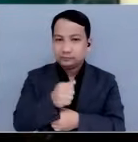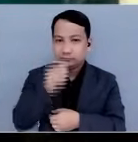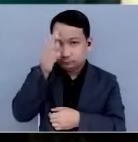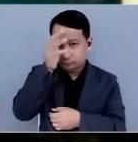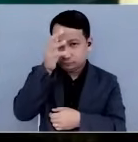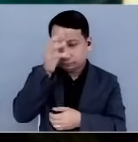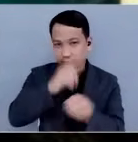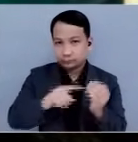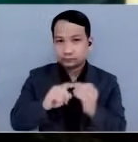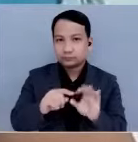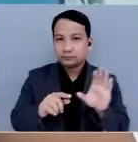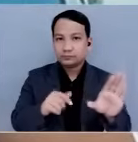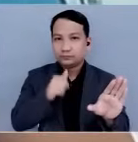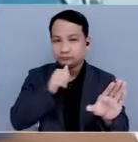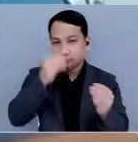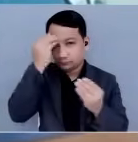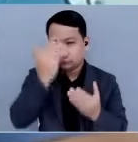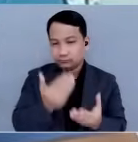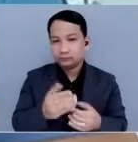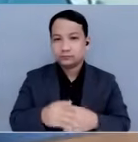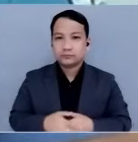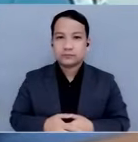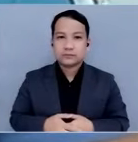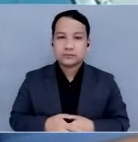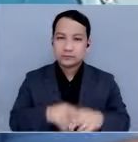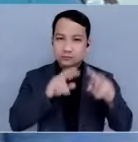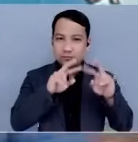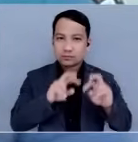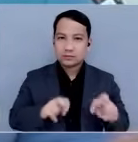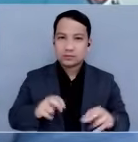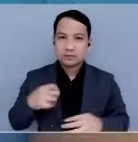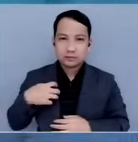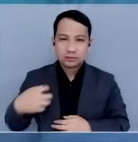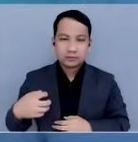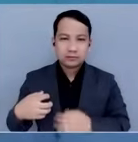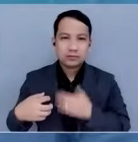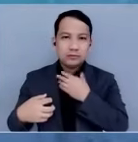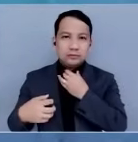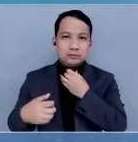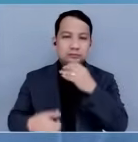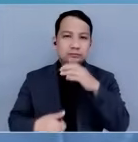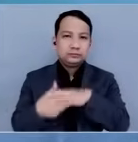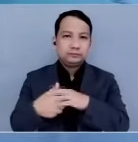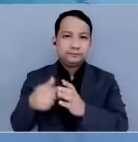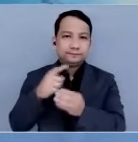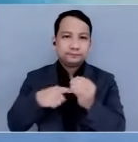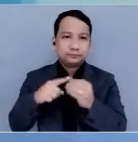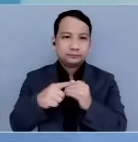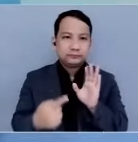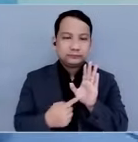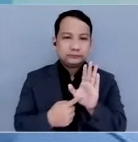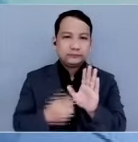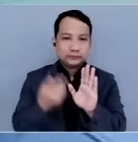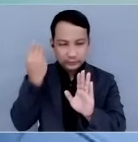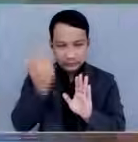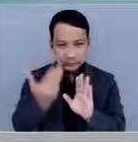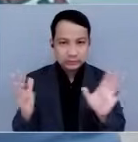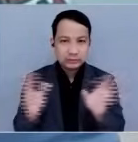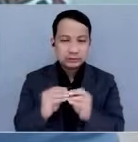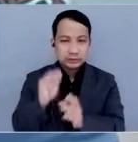hindi nagpapaalam. Pero sa investigasyon ng mga pulis, lumalabas na hindi naman nakipagkita ang mga bata sa kanilang tatay.